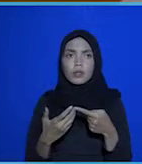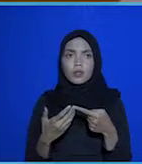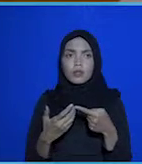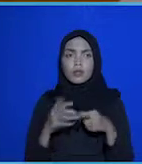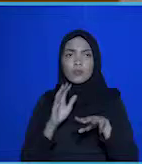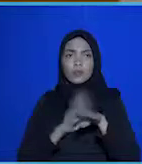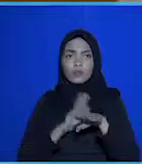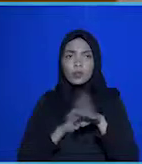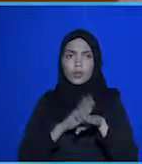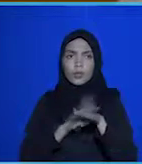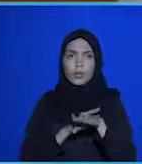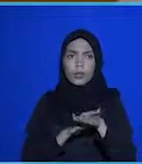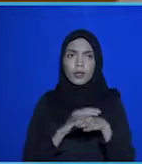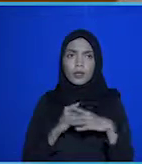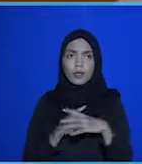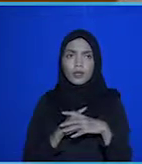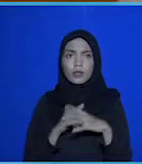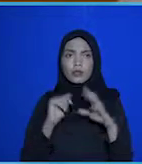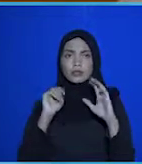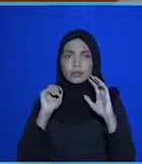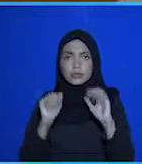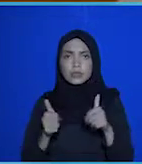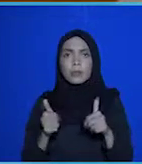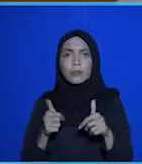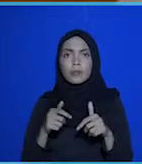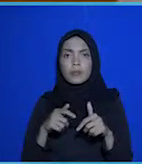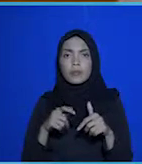membangun budaya untuk siap menghadapi